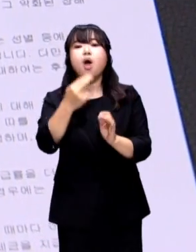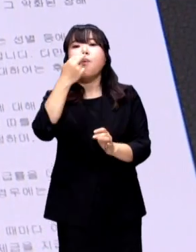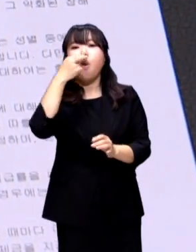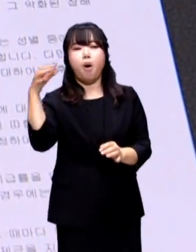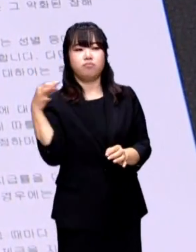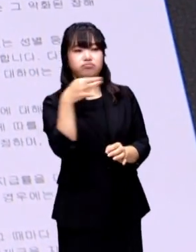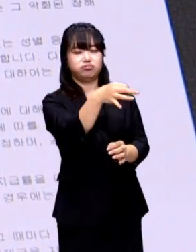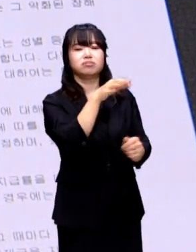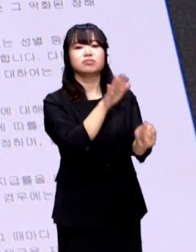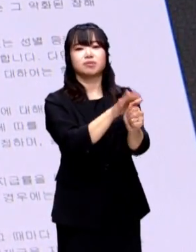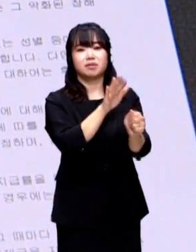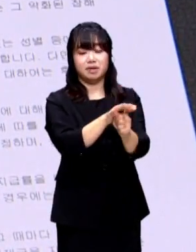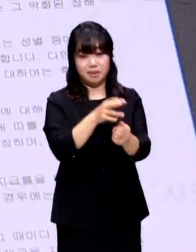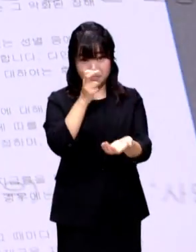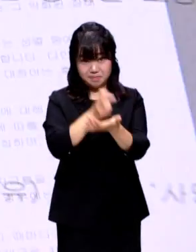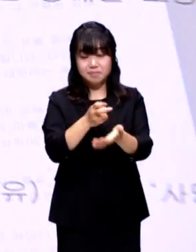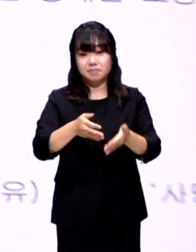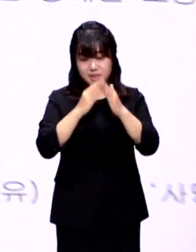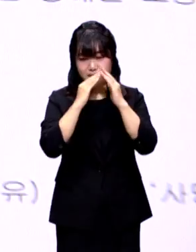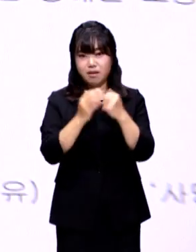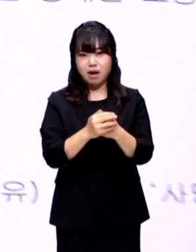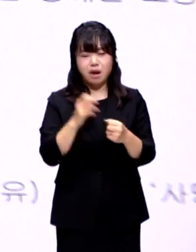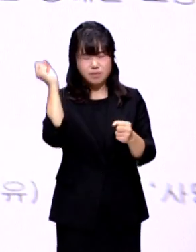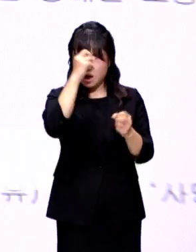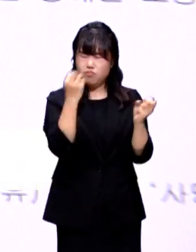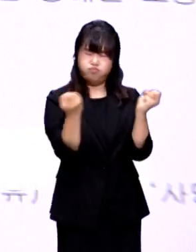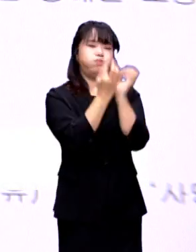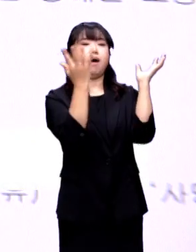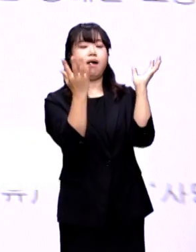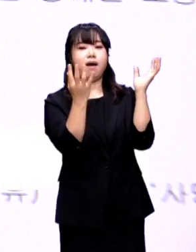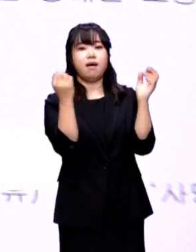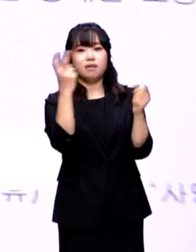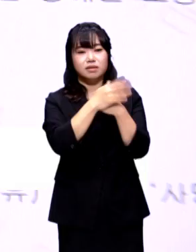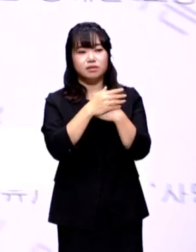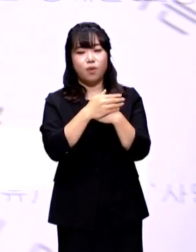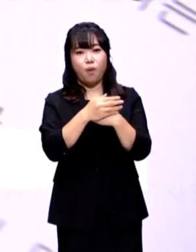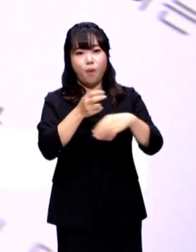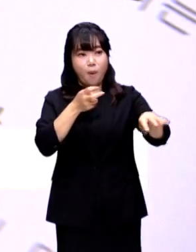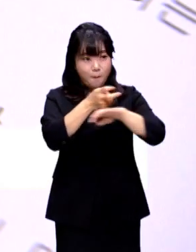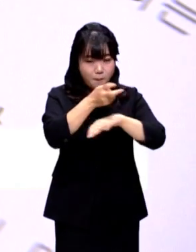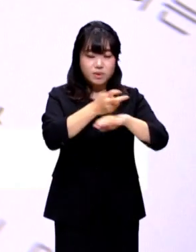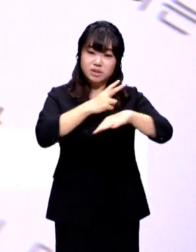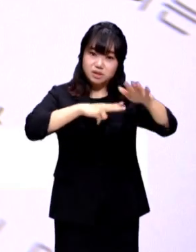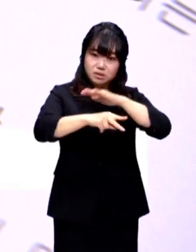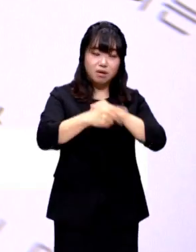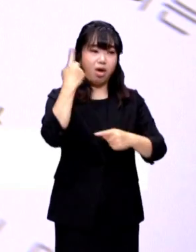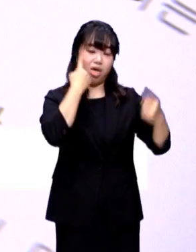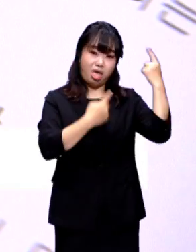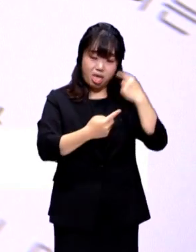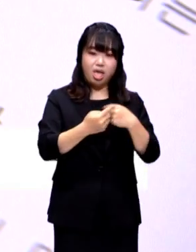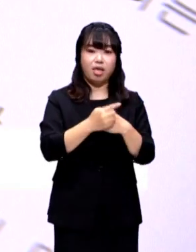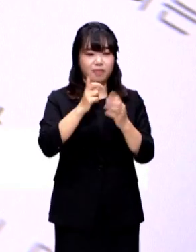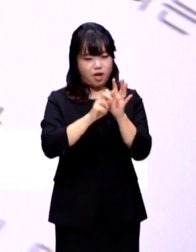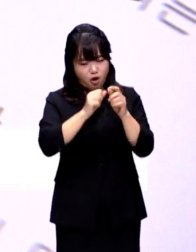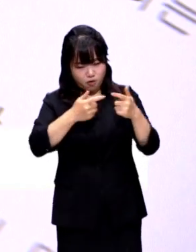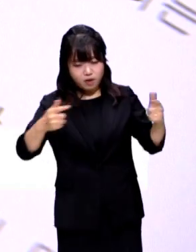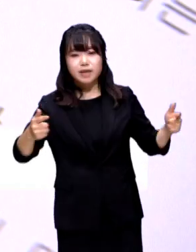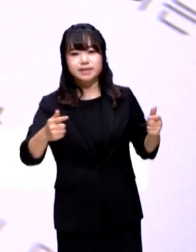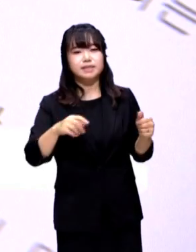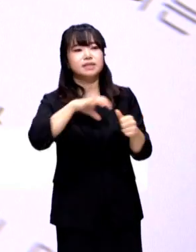보험금을 지급하는 제도입니다. 폭발이나 화재, 또 대중교통 이용 중 상해 등 보장 내용이